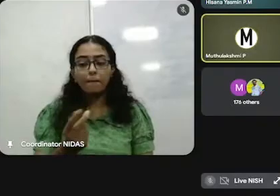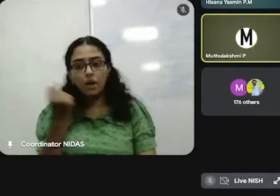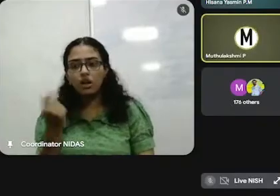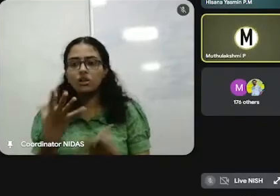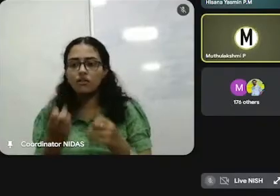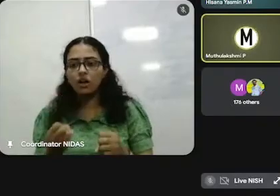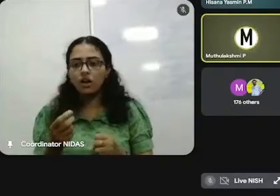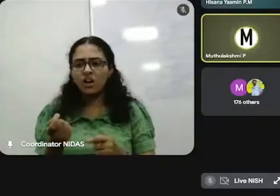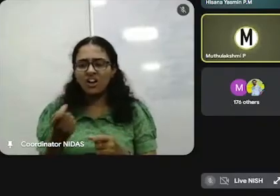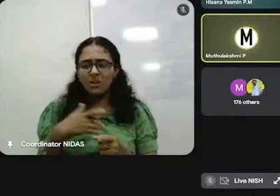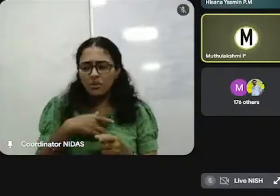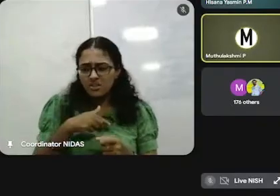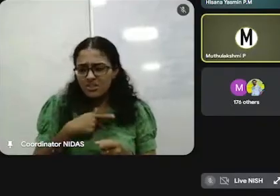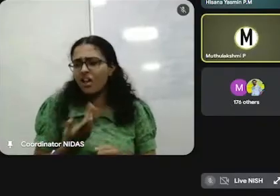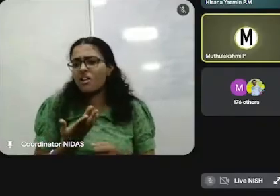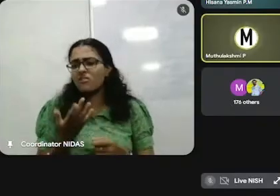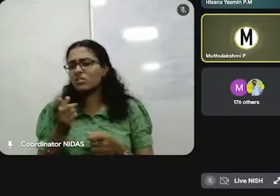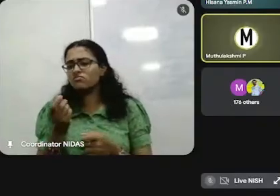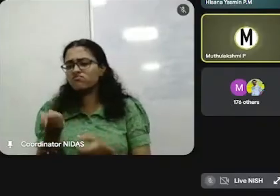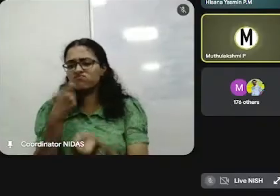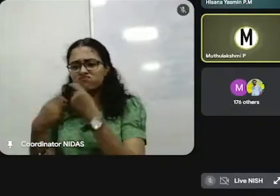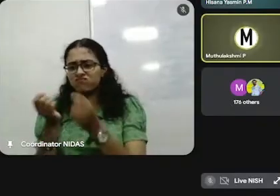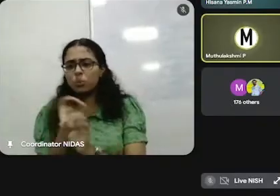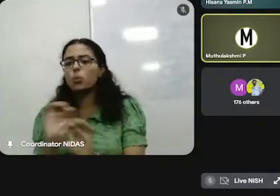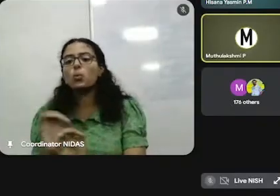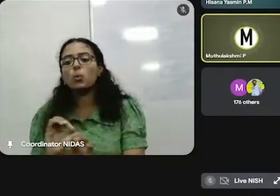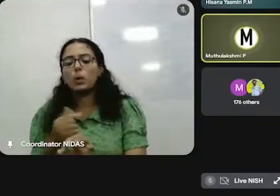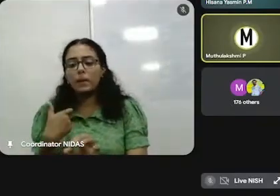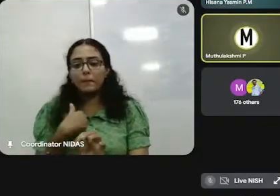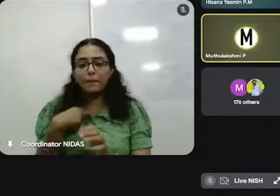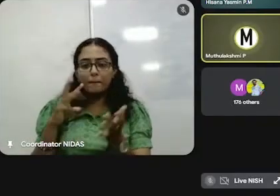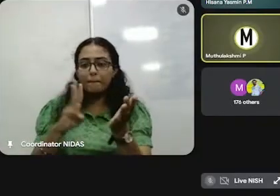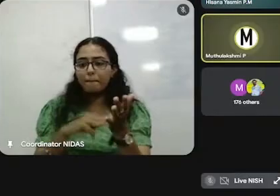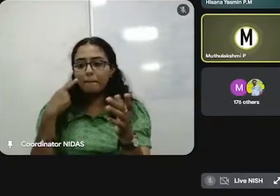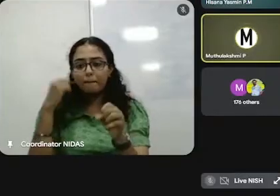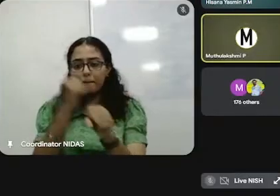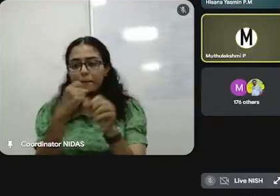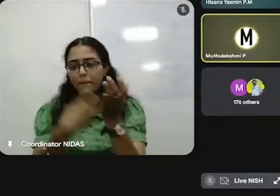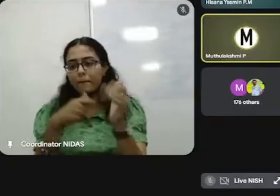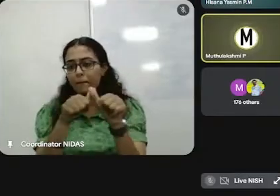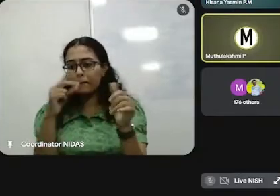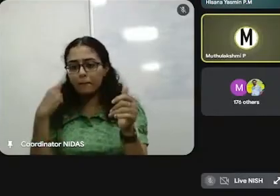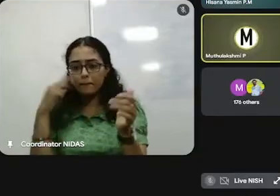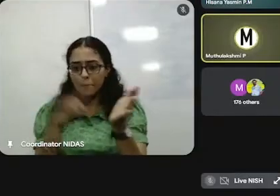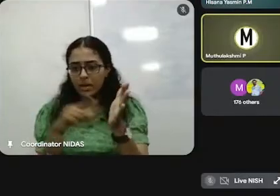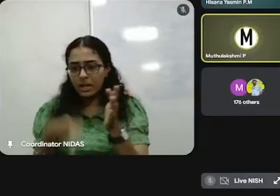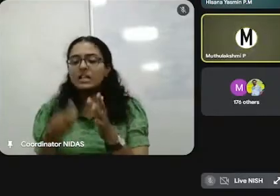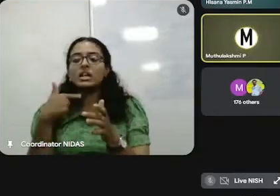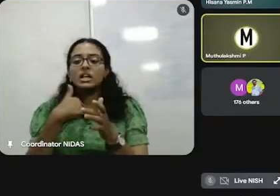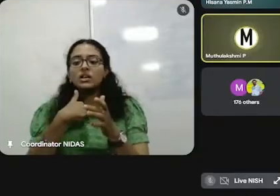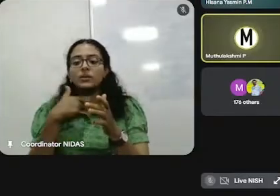medicines which will worsen the condition, because migraine induced conditions വന്നിട്ടുള്ള കുറേ ഉണ്ട്. പിന്നെ നിങ്ങൾ